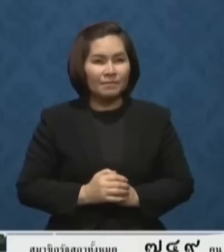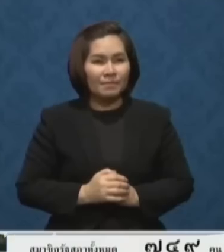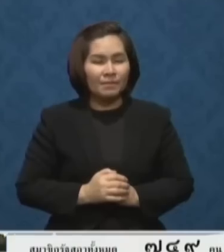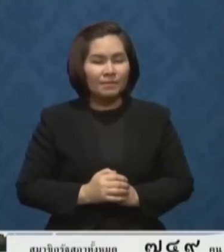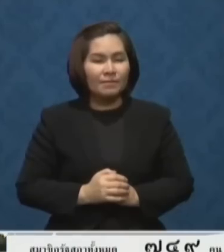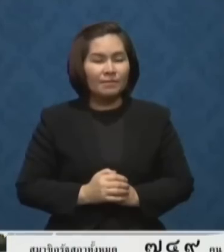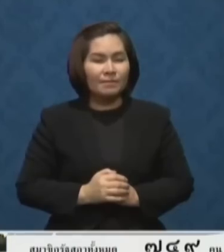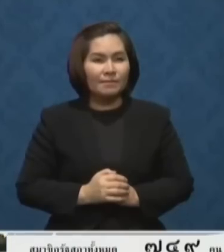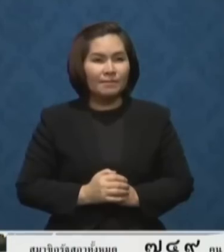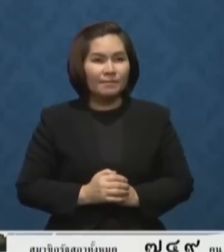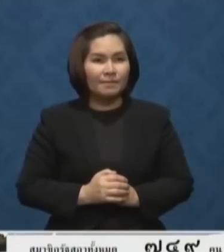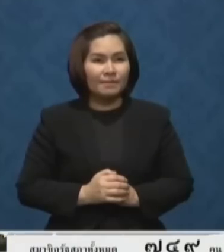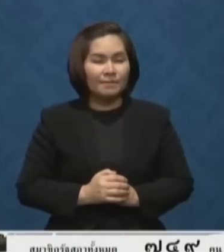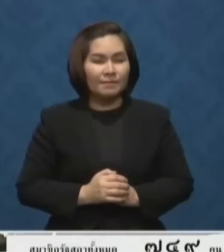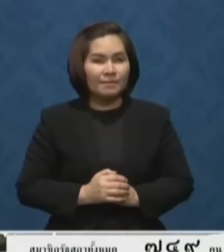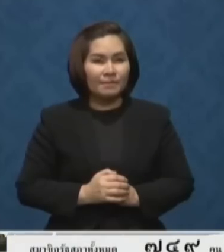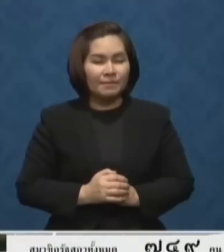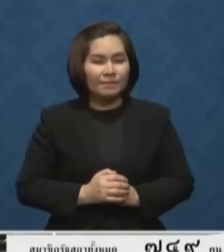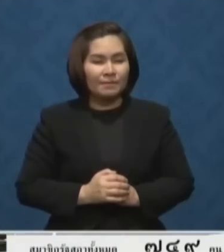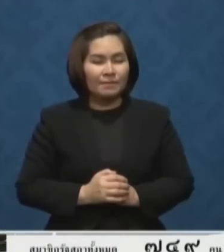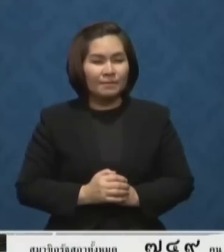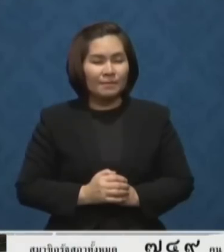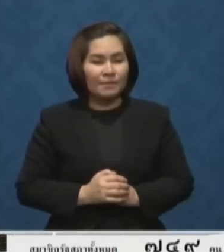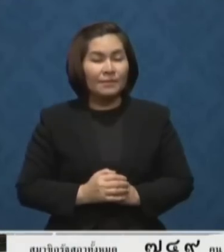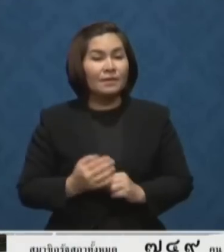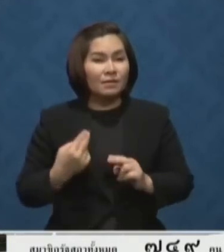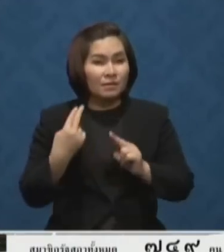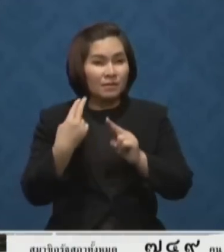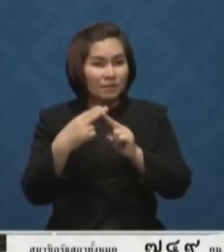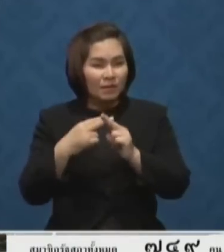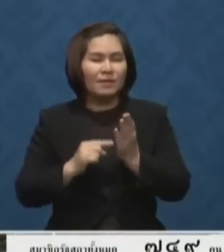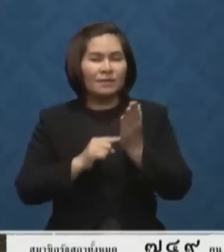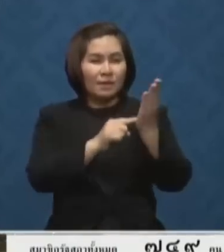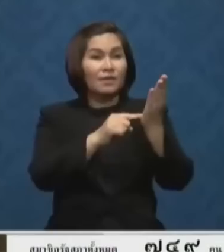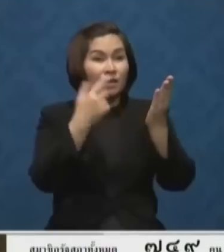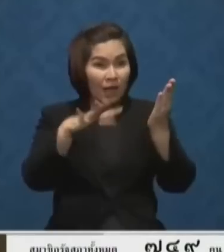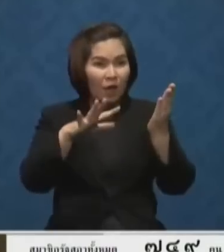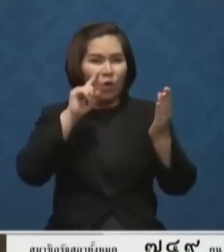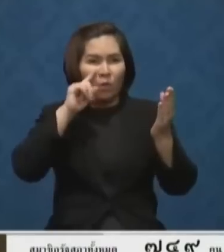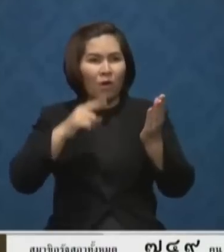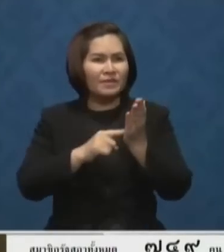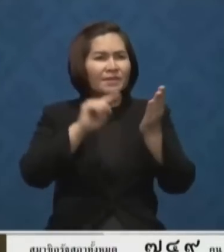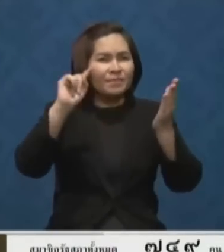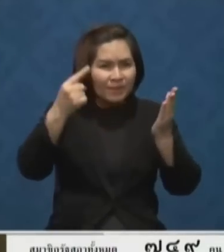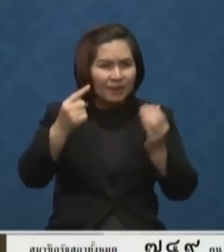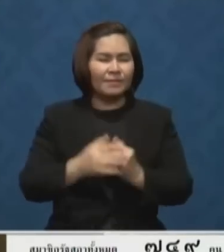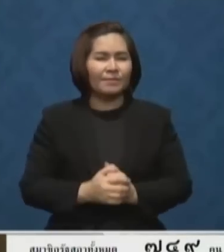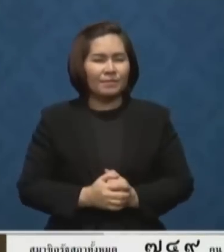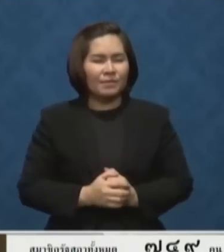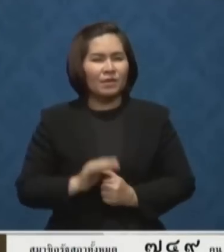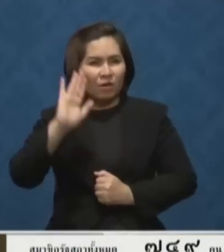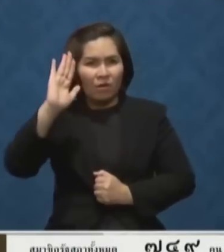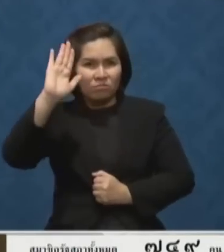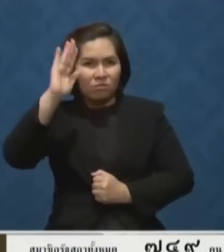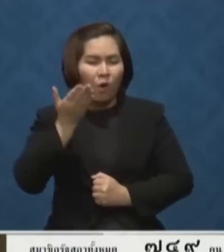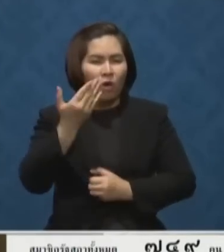เราได้มีการเสนวยดติขึ้มาซ้อนอกครั้หนงชผมขอประ